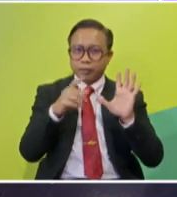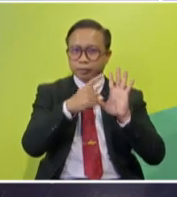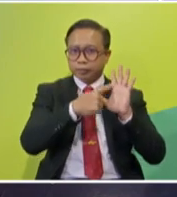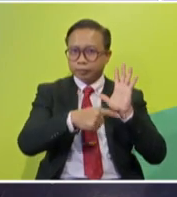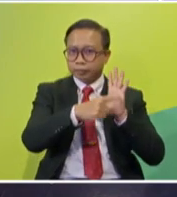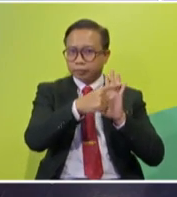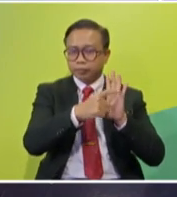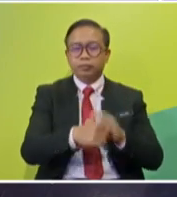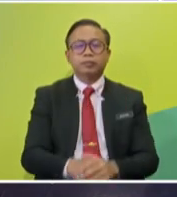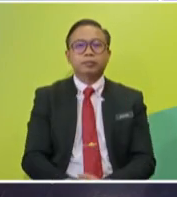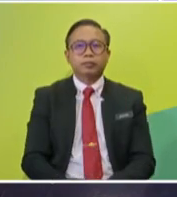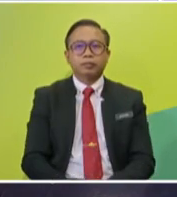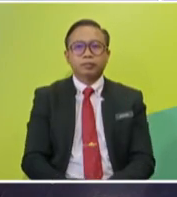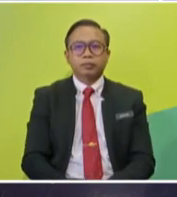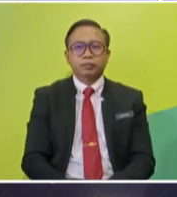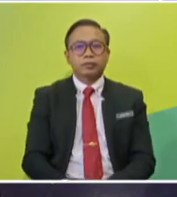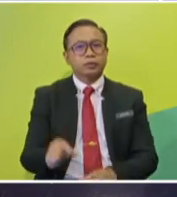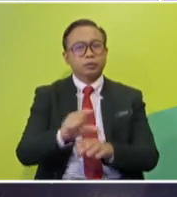saya oke